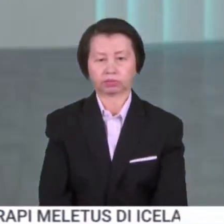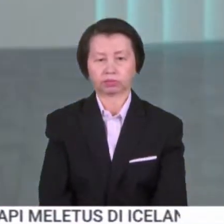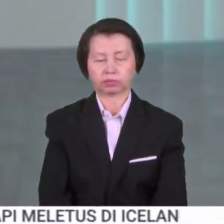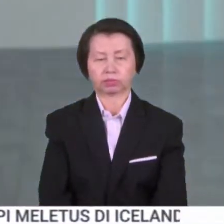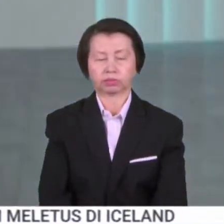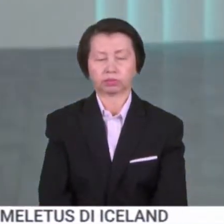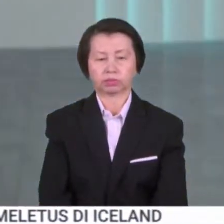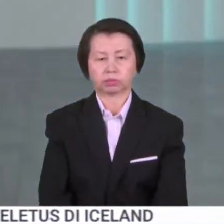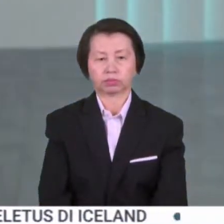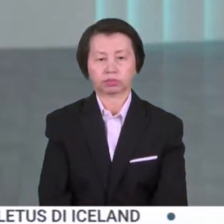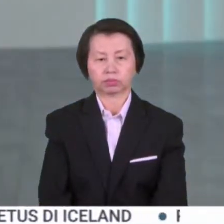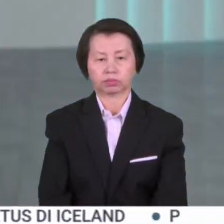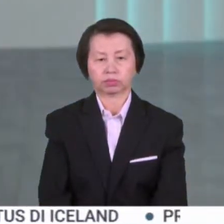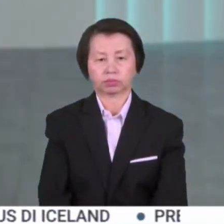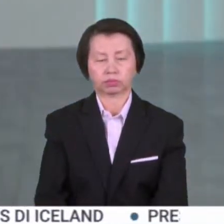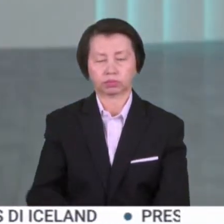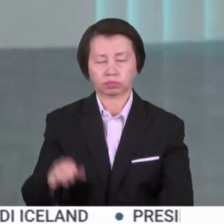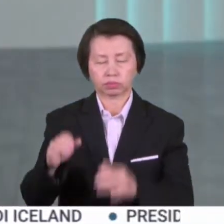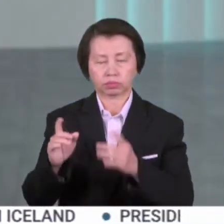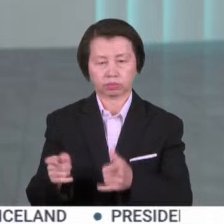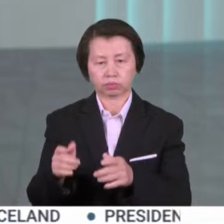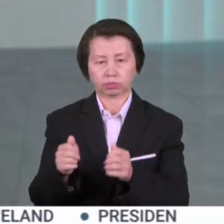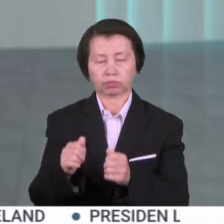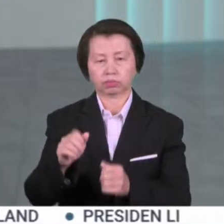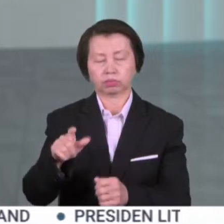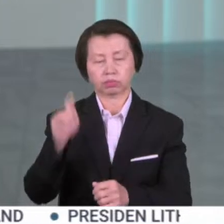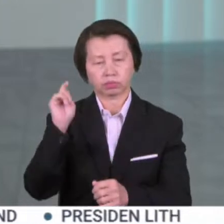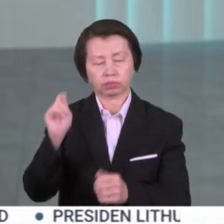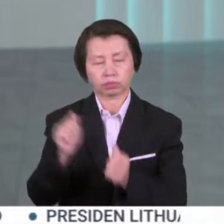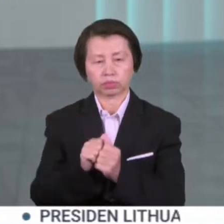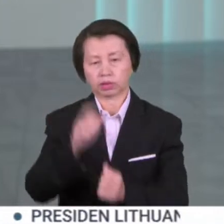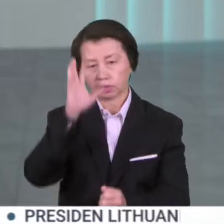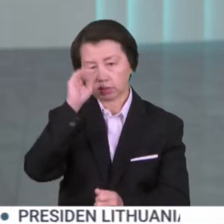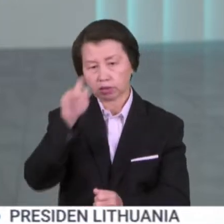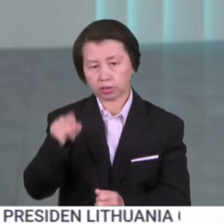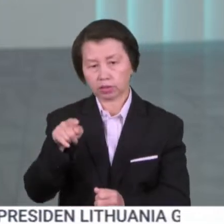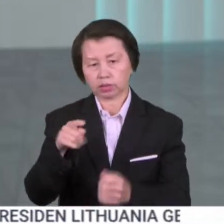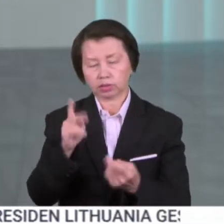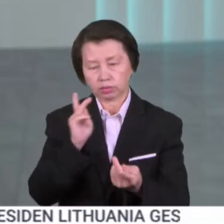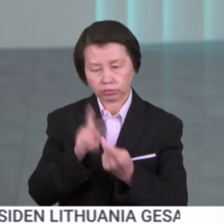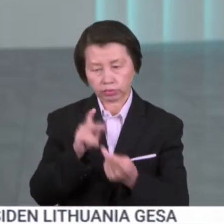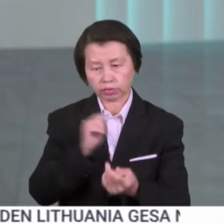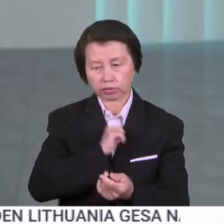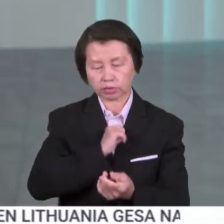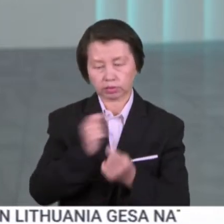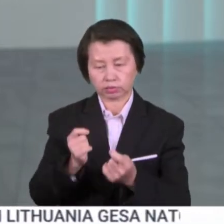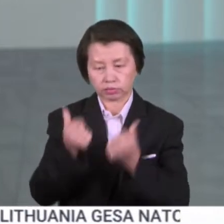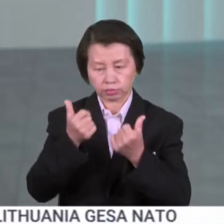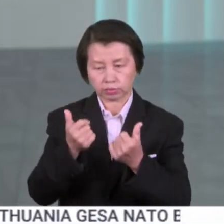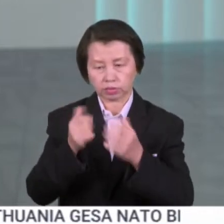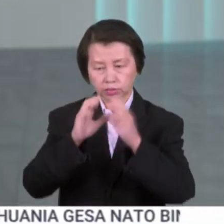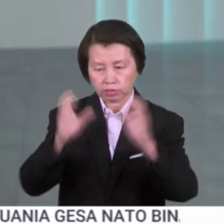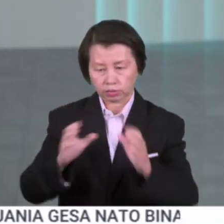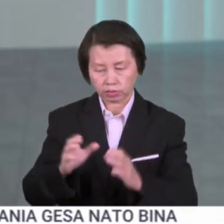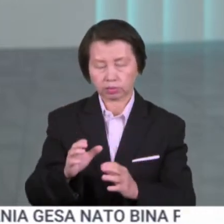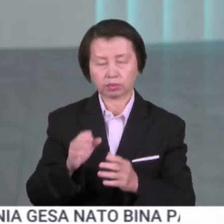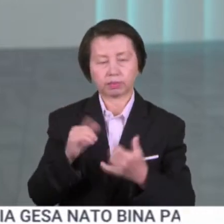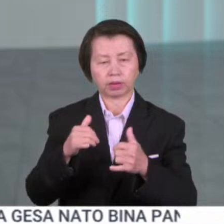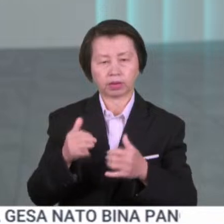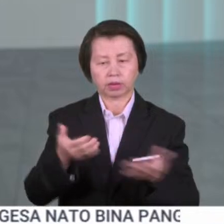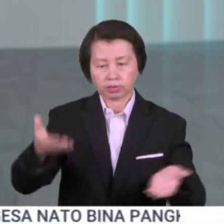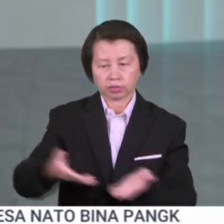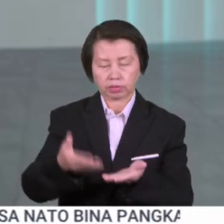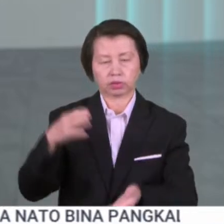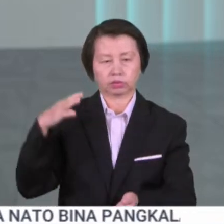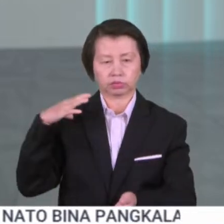sa pemang lakiara berharap dapat menyesuahkan diri secepat mungkin dengan corak latihan diterakkan J latih